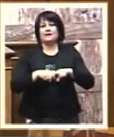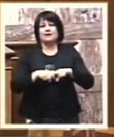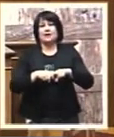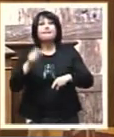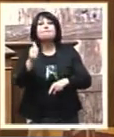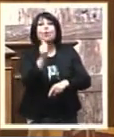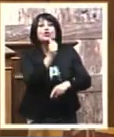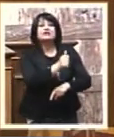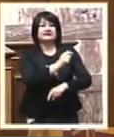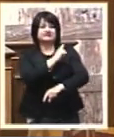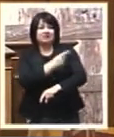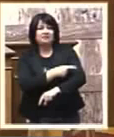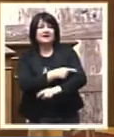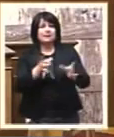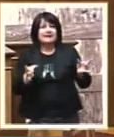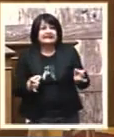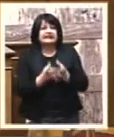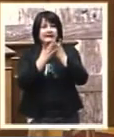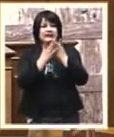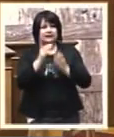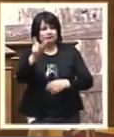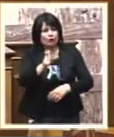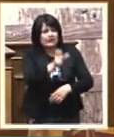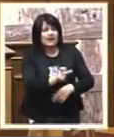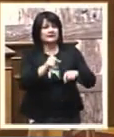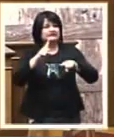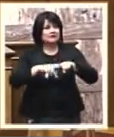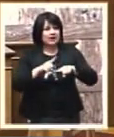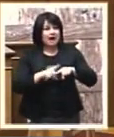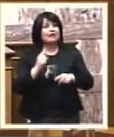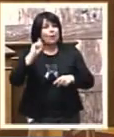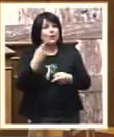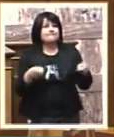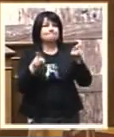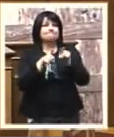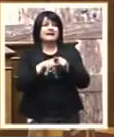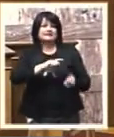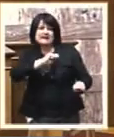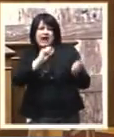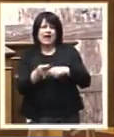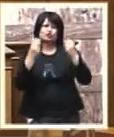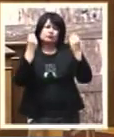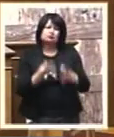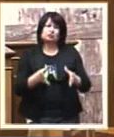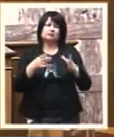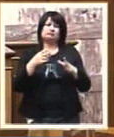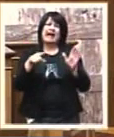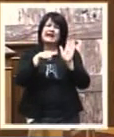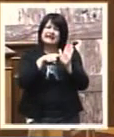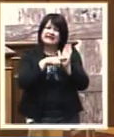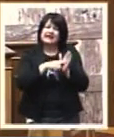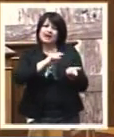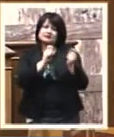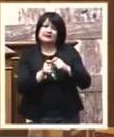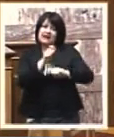στα χέρια σας, πάρτε την τύχη της Ελλάδας στα χέρια σας και μαζί να ανατρέψουμε τα κακώς κείμενα για να δημιουργήσουμε μια πιο